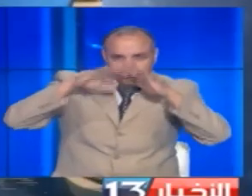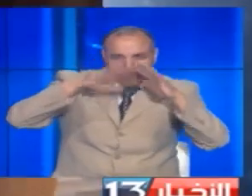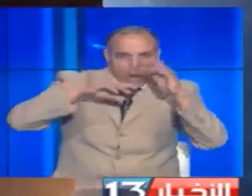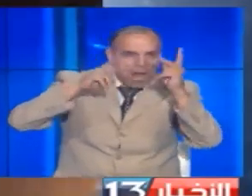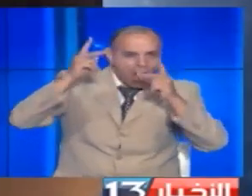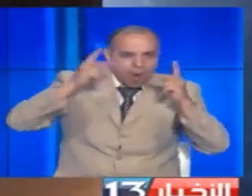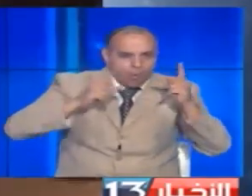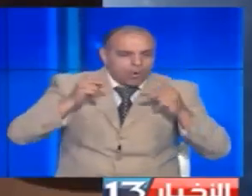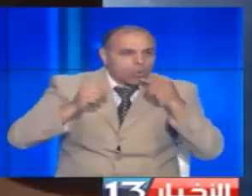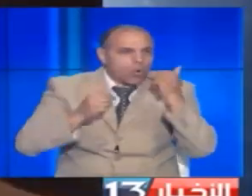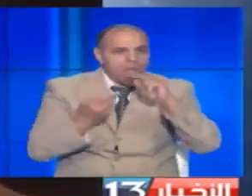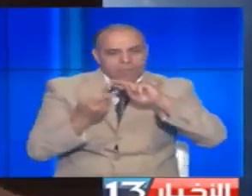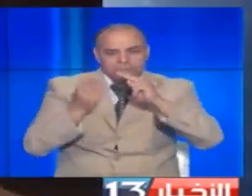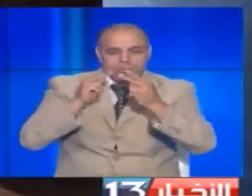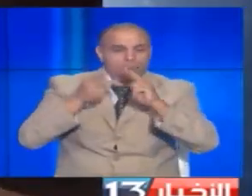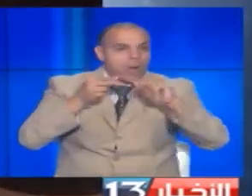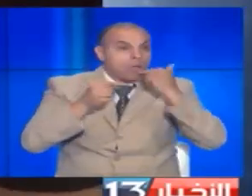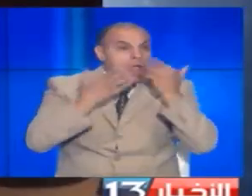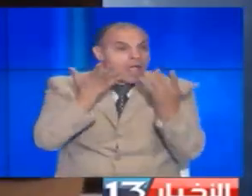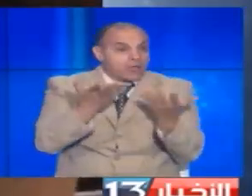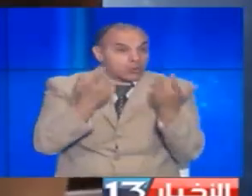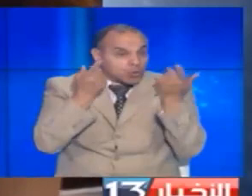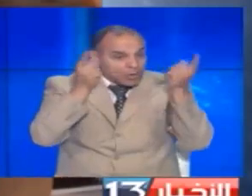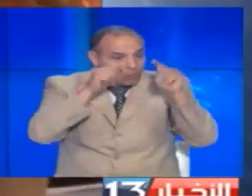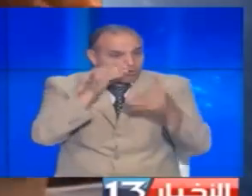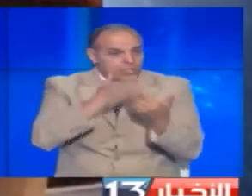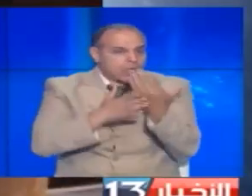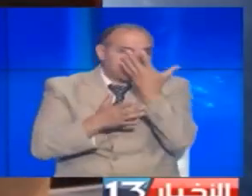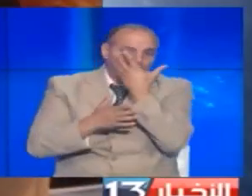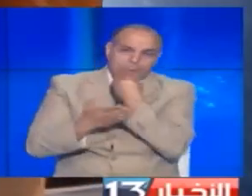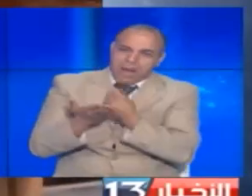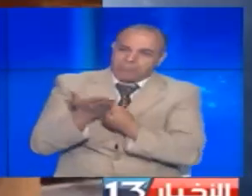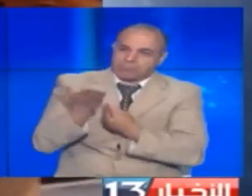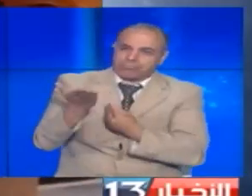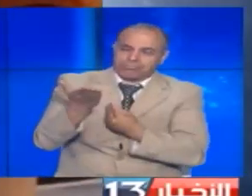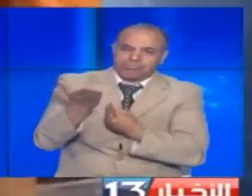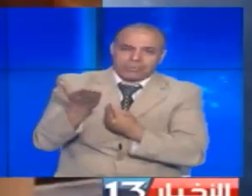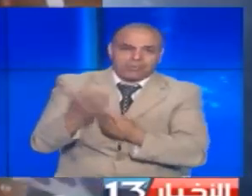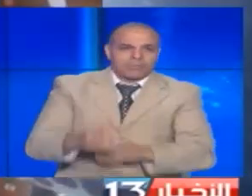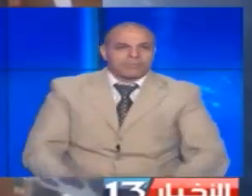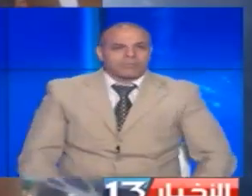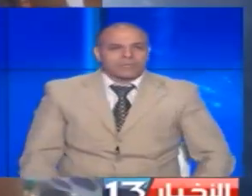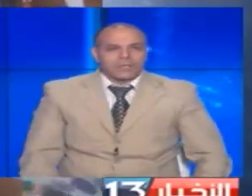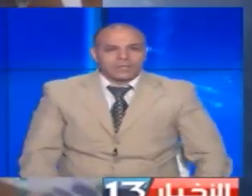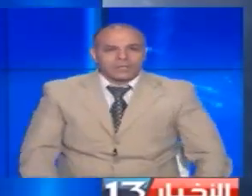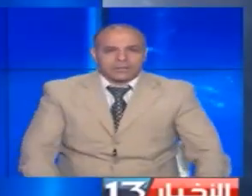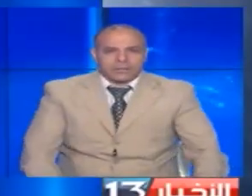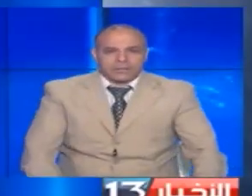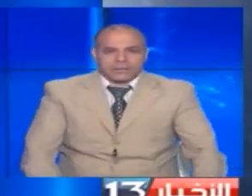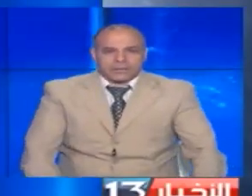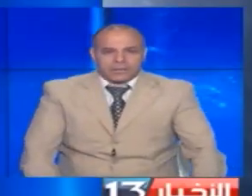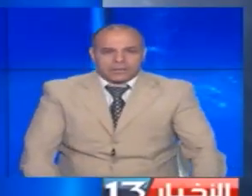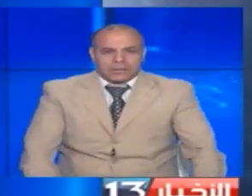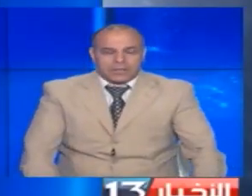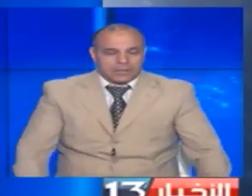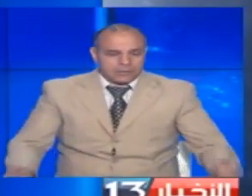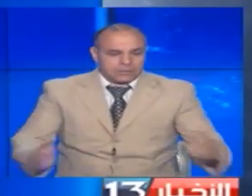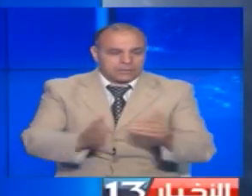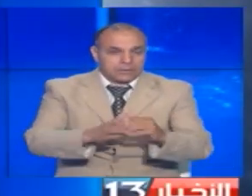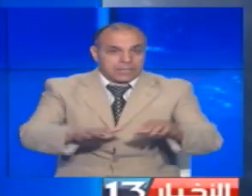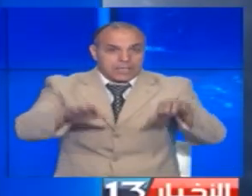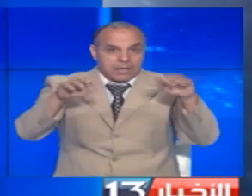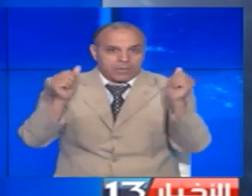وهي تلونها وتشدد بشمال الوجدان الذي خارجها نهايه النشره